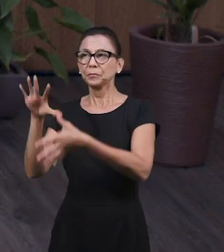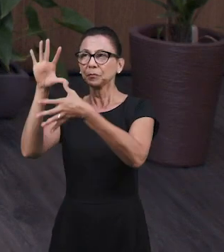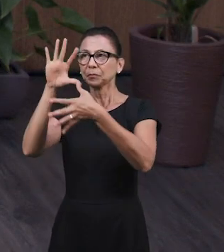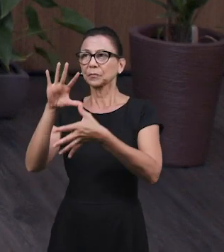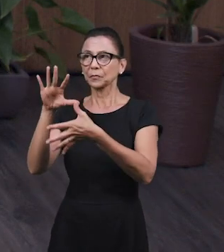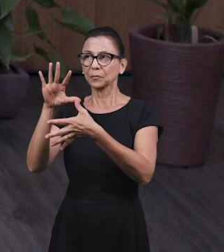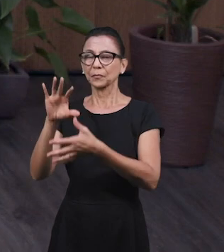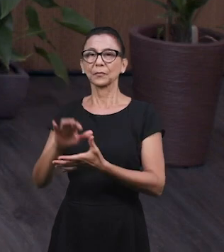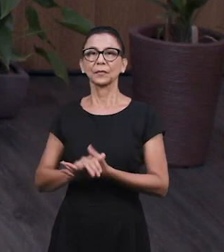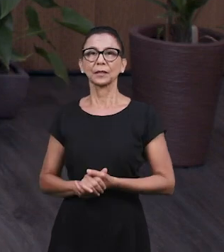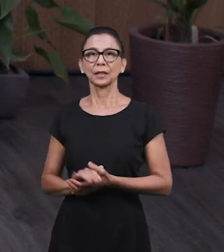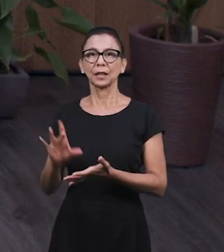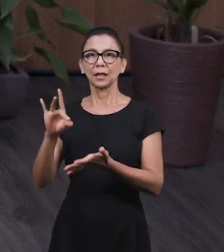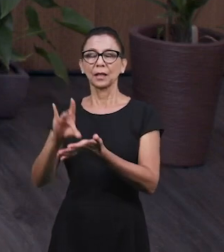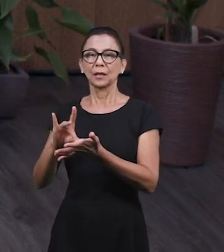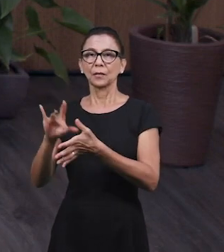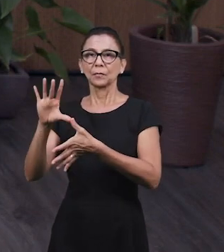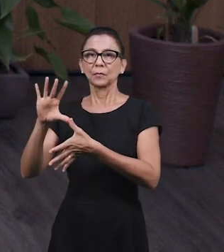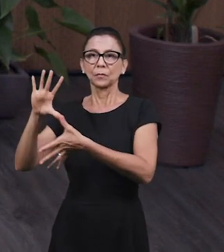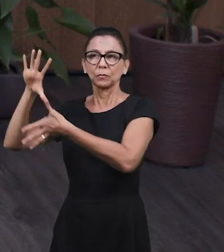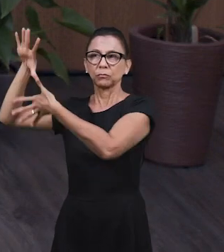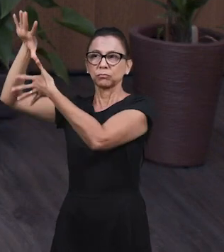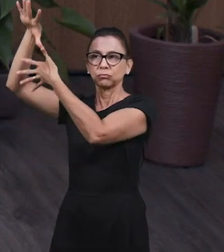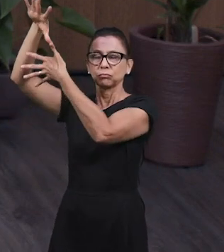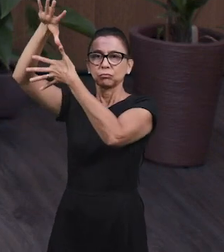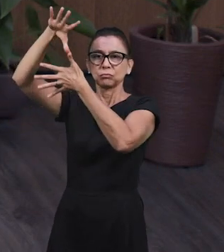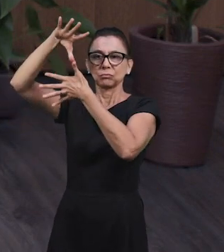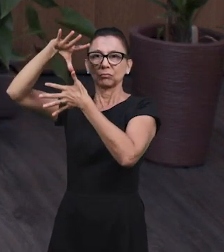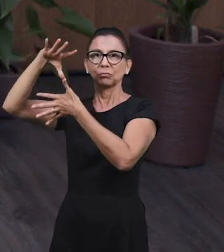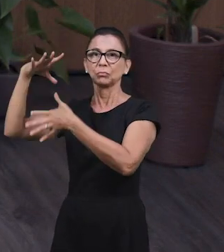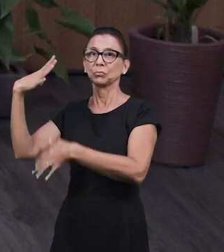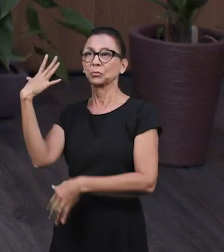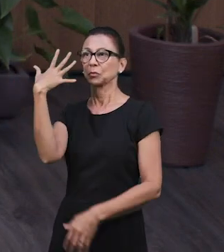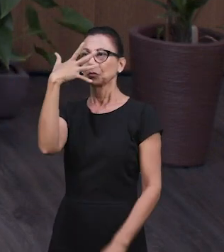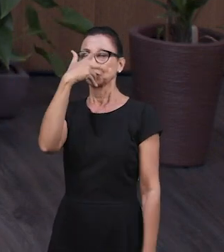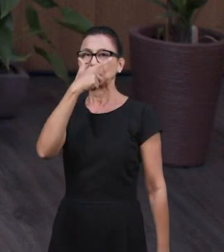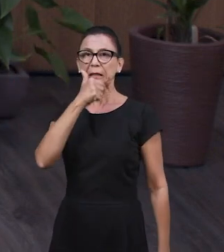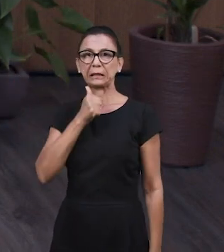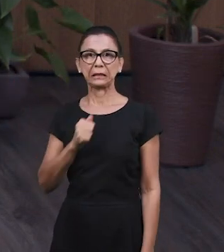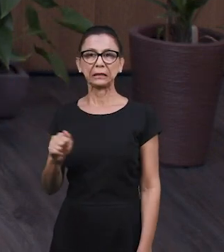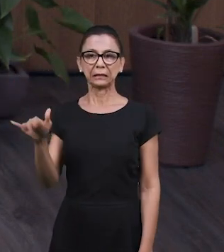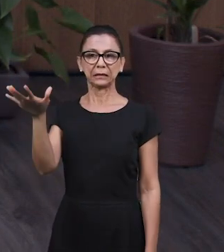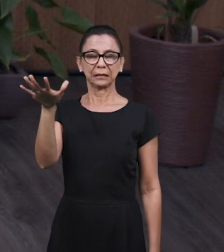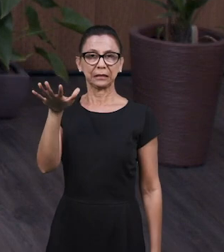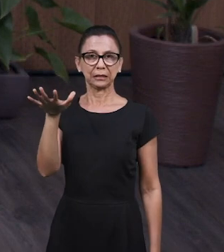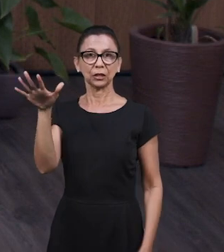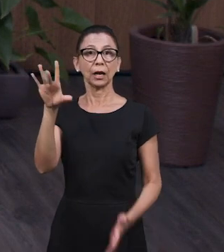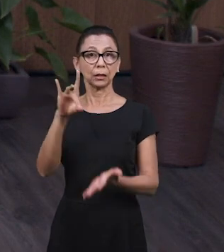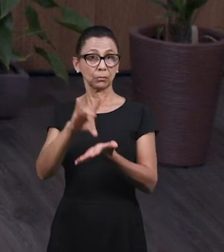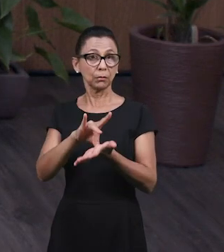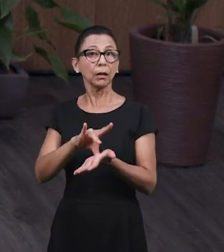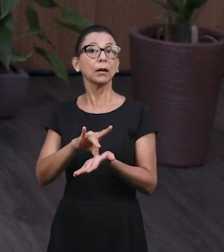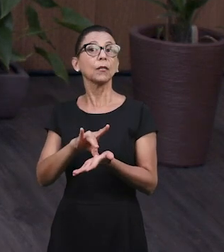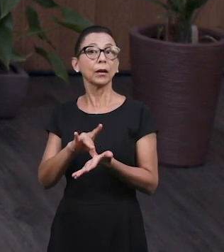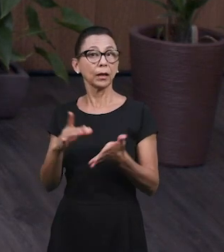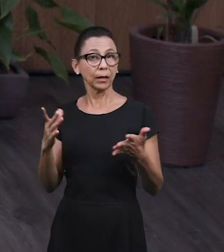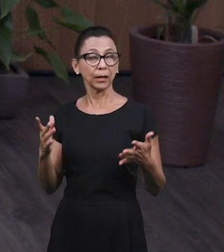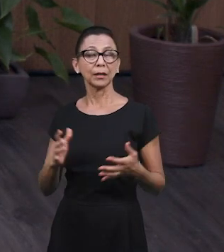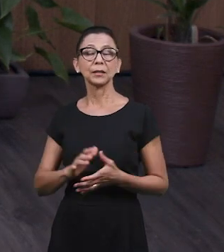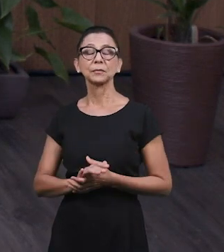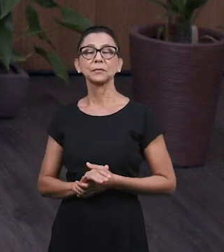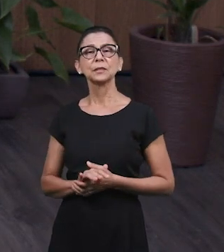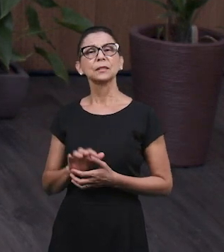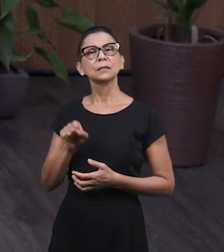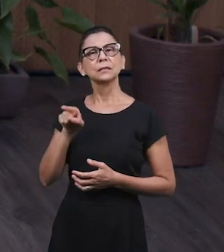jours actuels dans la ville de Jéricho, une image panoramique très jolie, une petite de